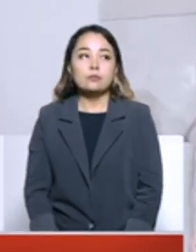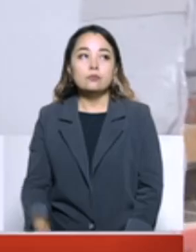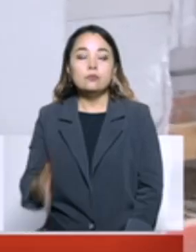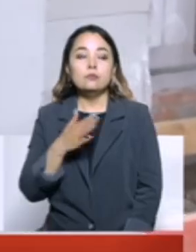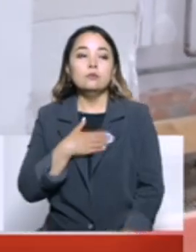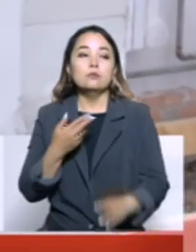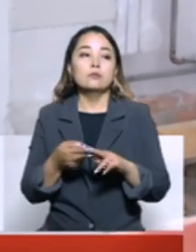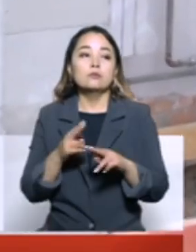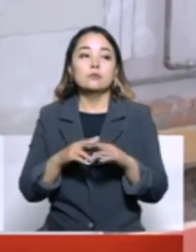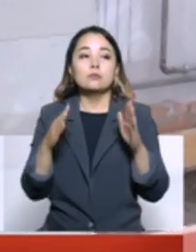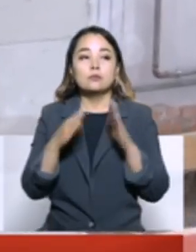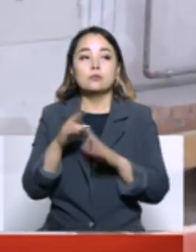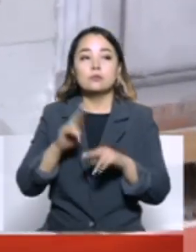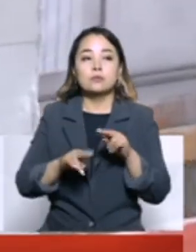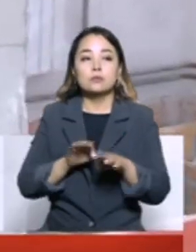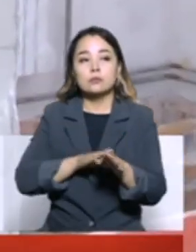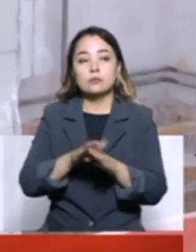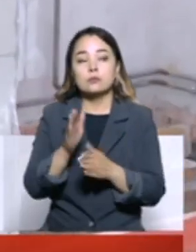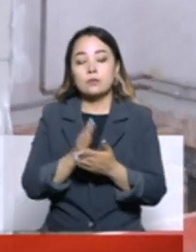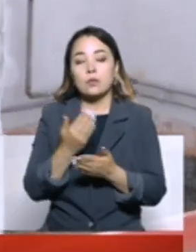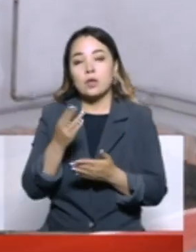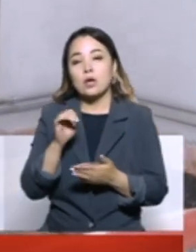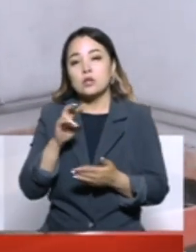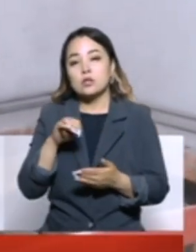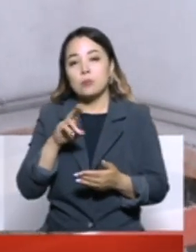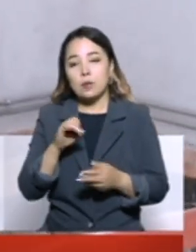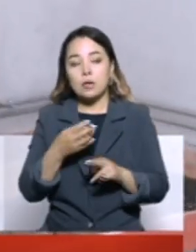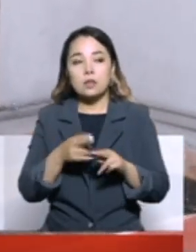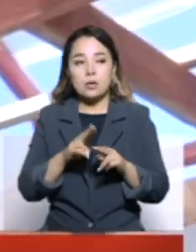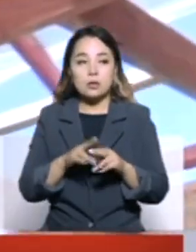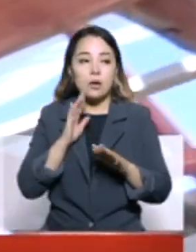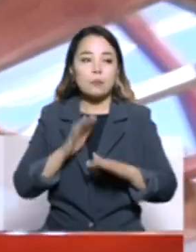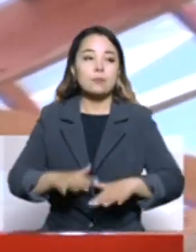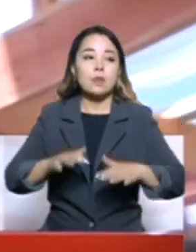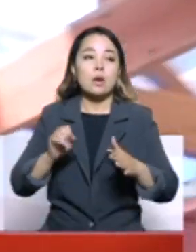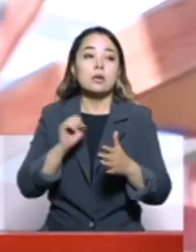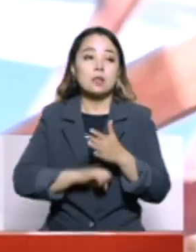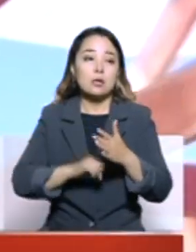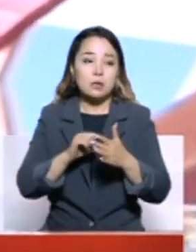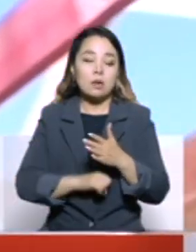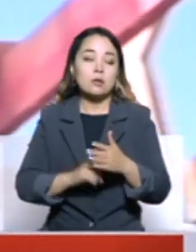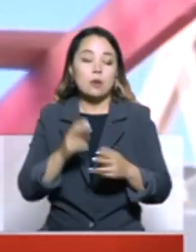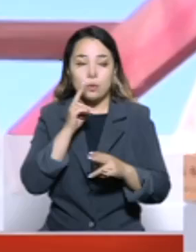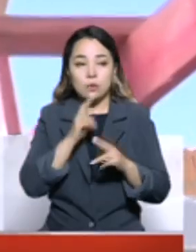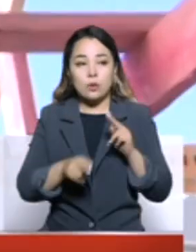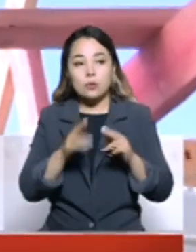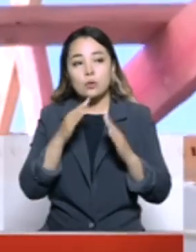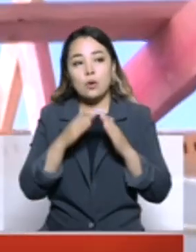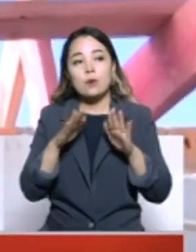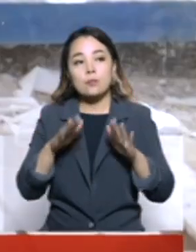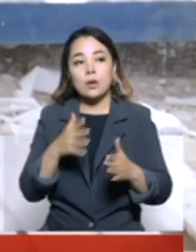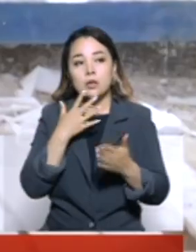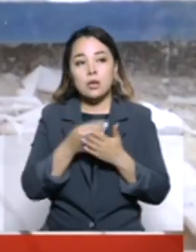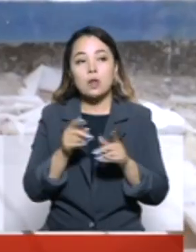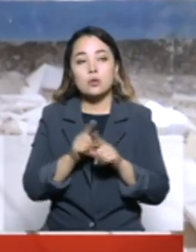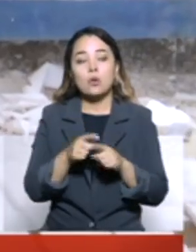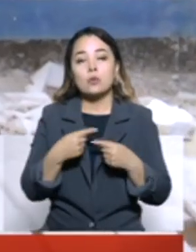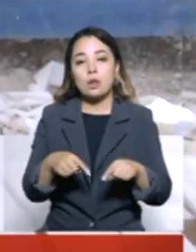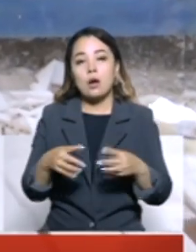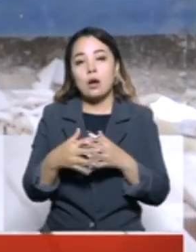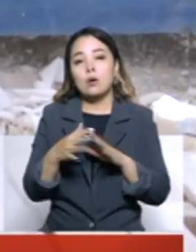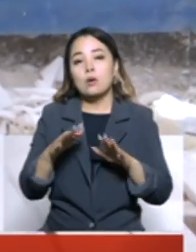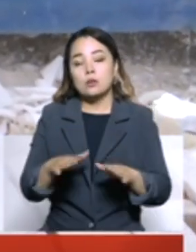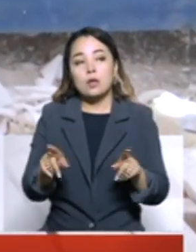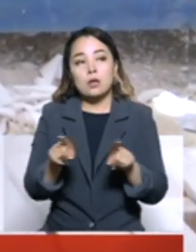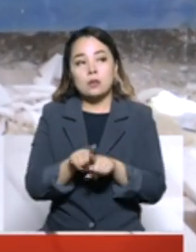менің үйім салып отырған. Кендебай Тұрмағанбетов алапат тасқынның салдарынан баспанасынан айырылғандардың бірі. Сол кезде өзге де